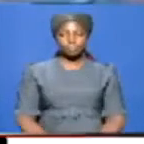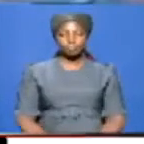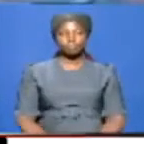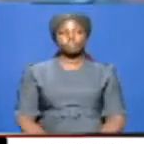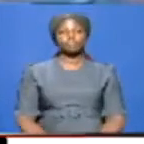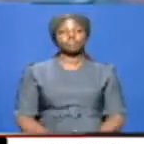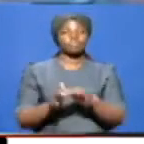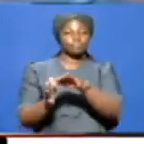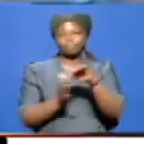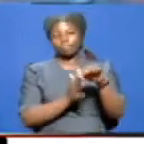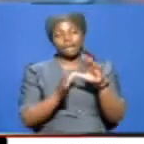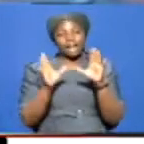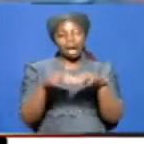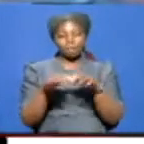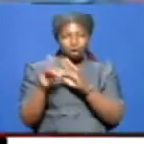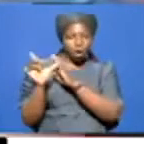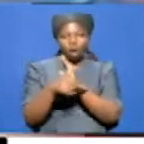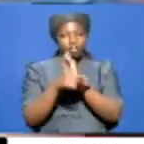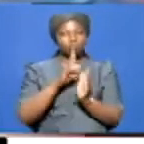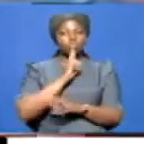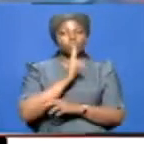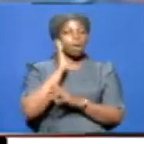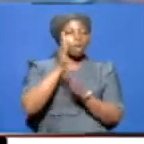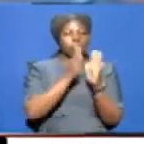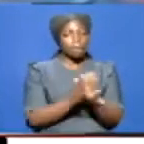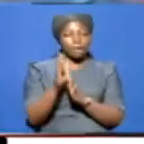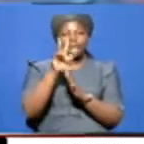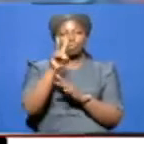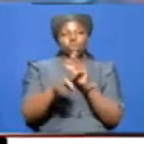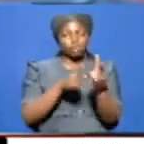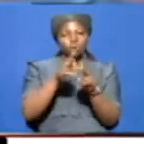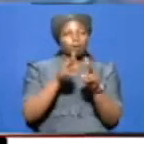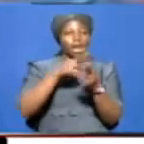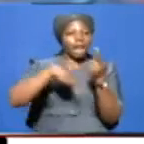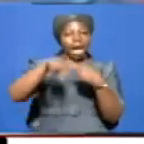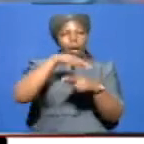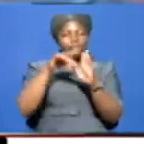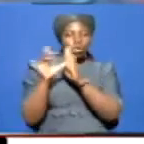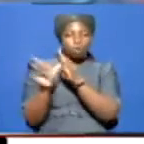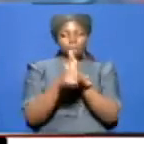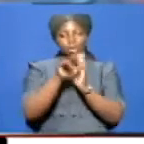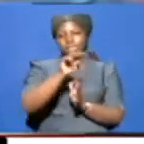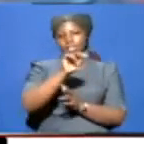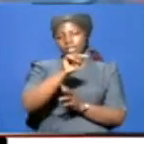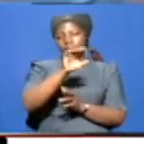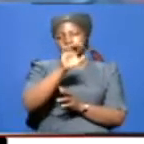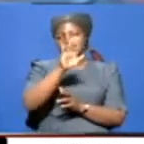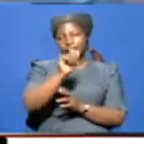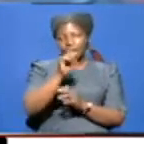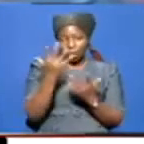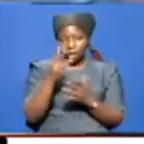Na klabu ya gofu ya Ruiru itaandaa raundi 22 ya msururu wa gofu wa NCBA, huku raundi